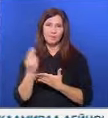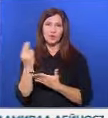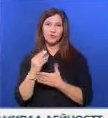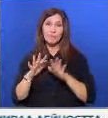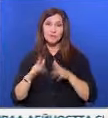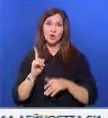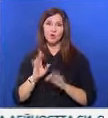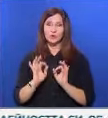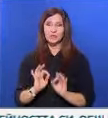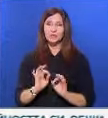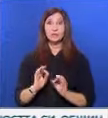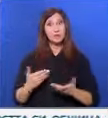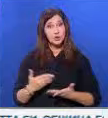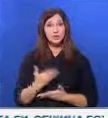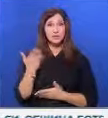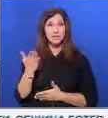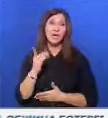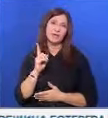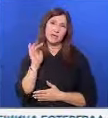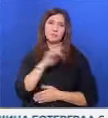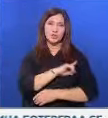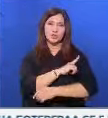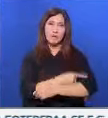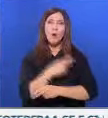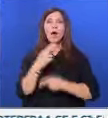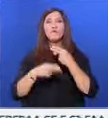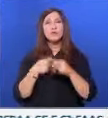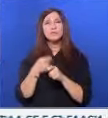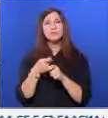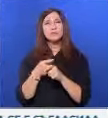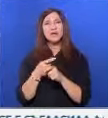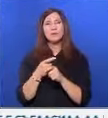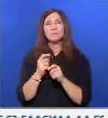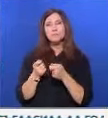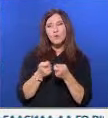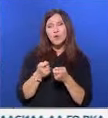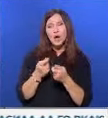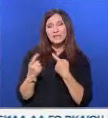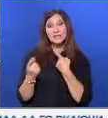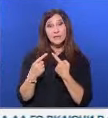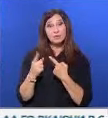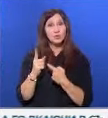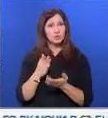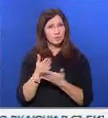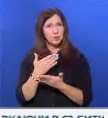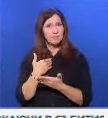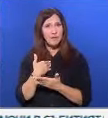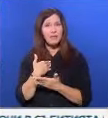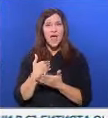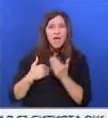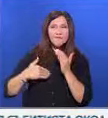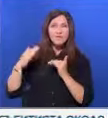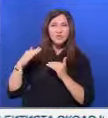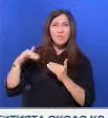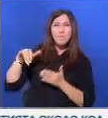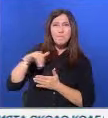неща, които наистина ни пука за тях, ти трябва да бъдеш смел. Филма създава една такава провокация за разговори, което според мен е виш пилотажа в изкуството.